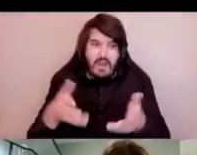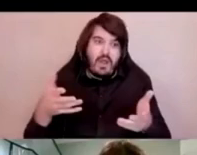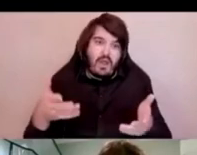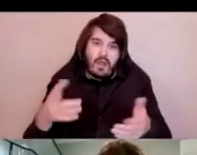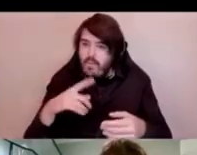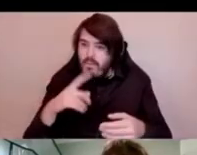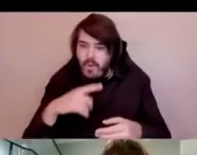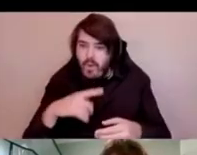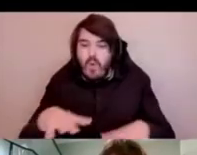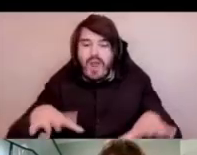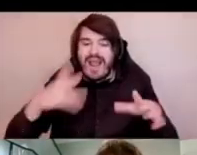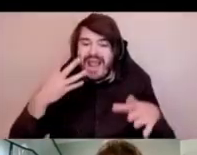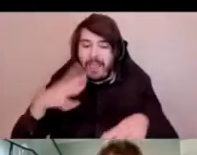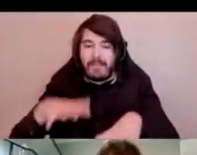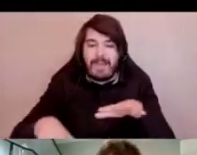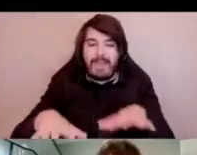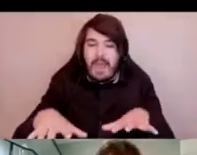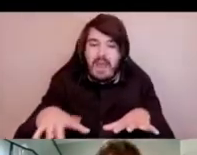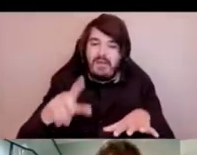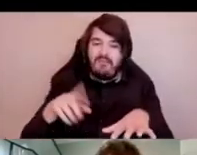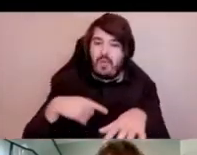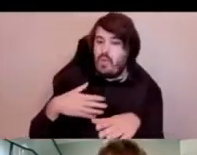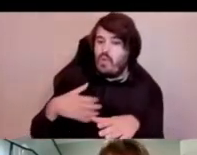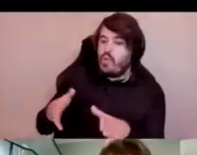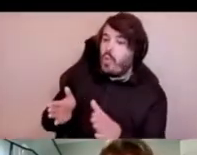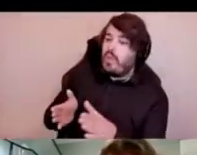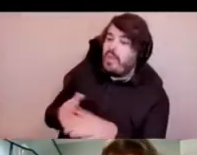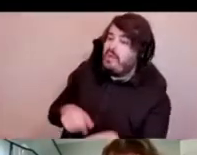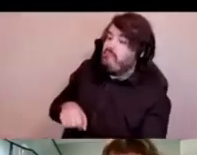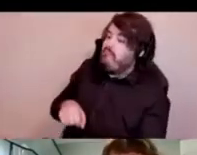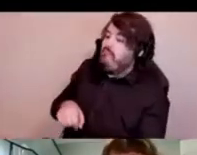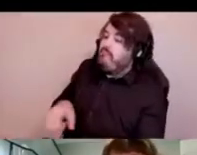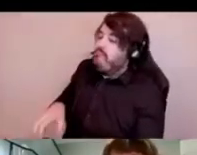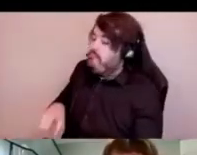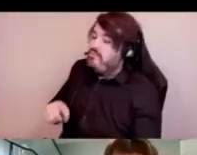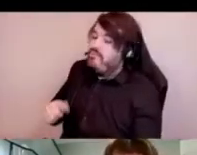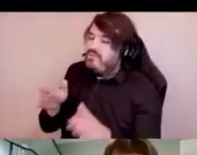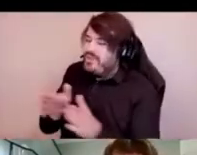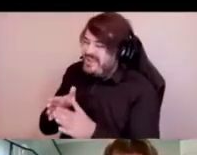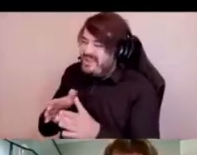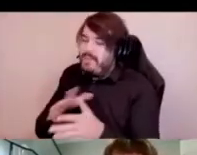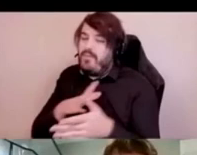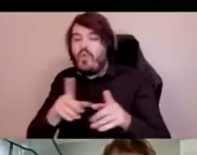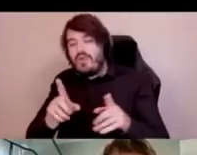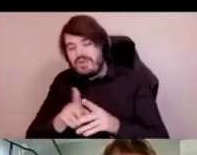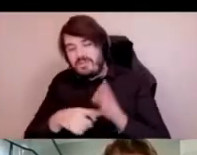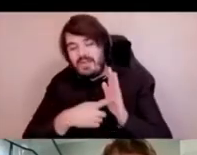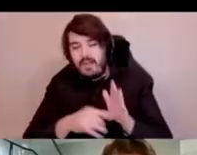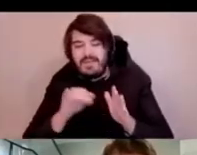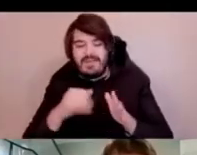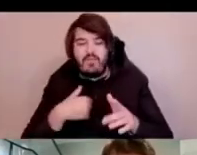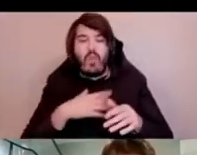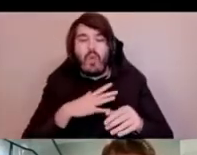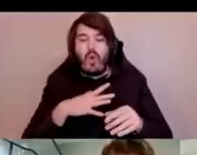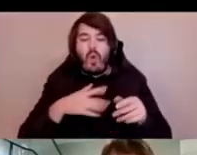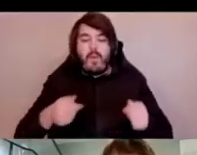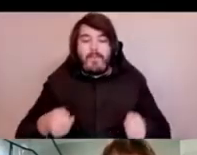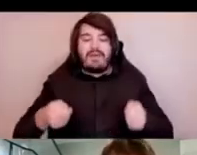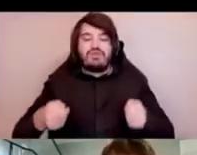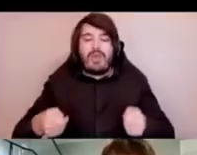être à quatre pattes, il faudrait que je sois de côté, ça a l'air très petit. Puis aussi, par exemple, si j'ai une marchette ou si je